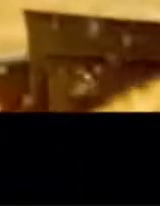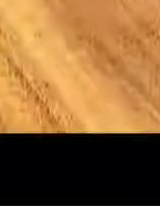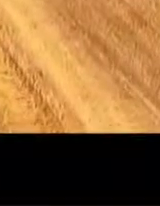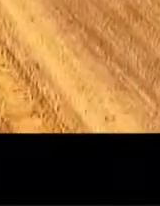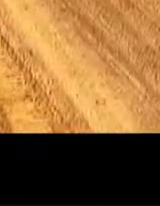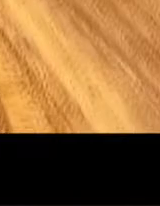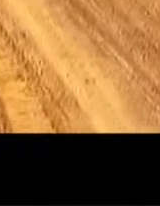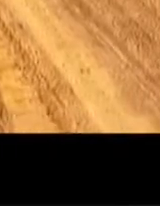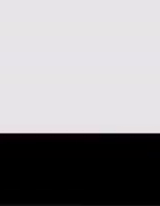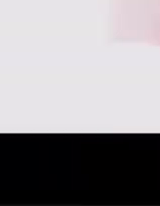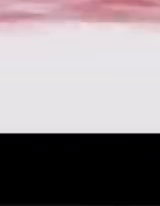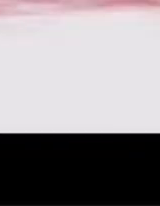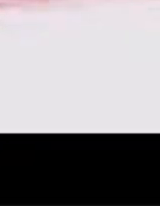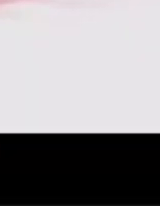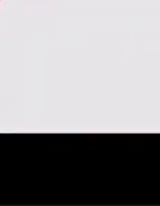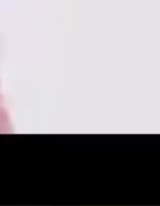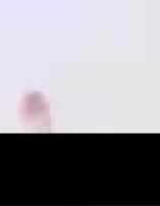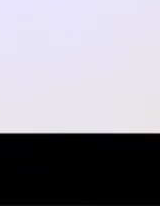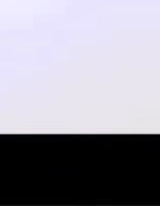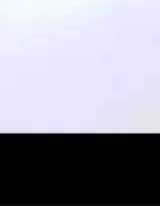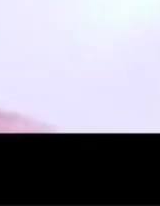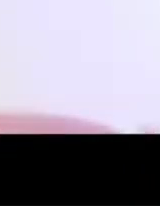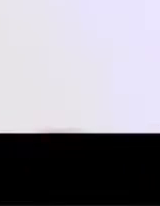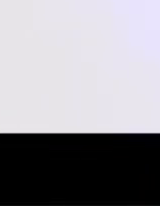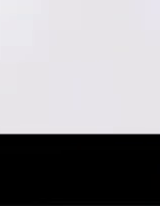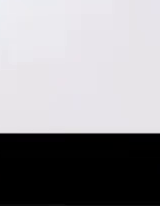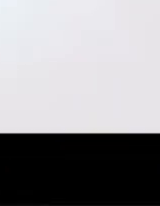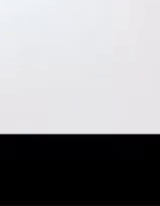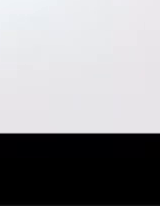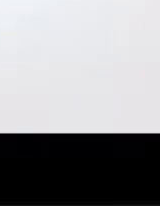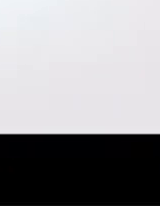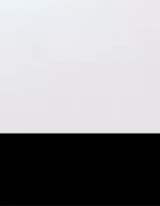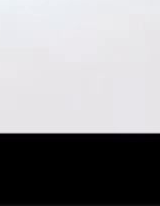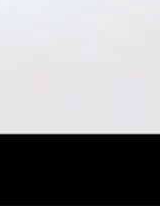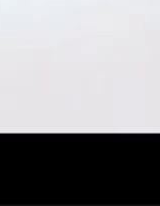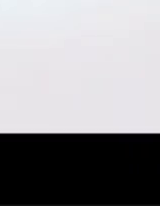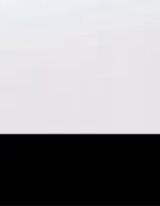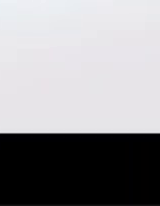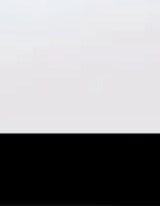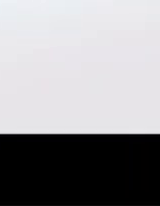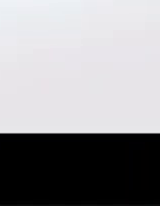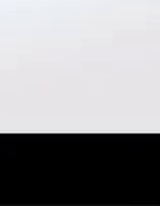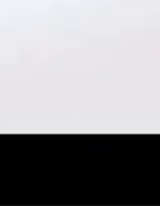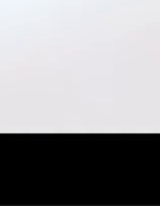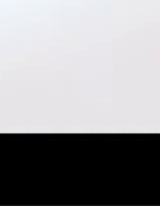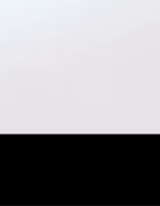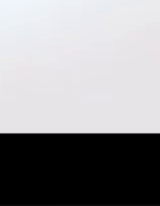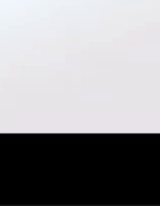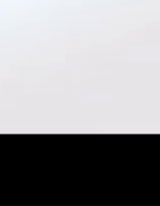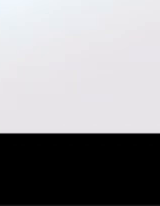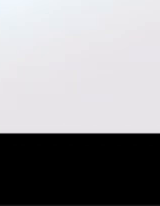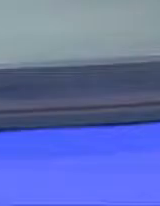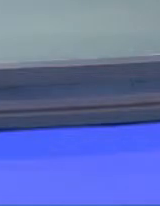Энгэрт тэтгэгдэж газарт ивээгдсэн газар тариалан 60 жил.